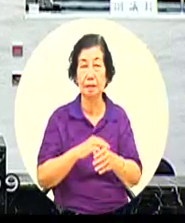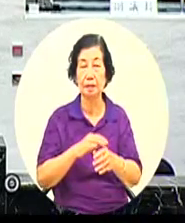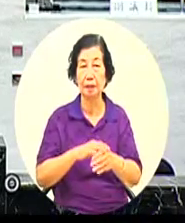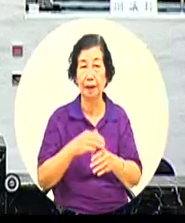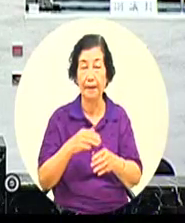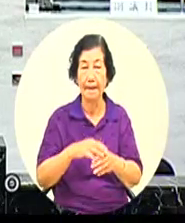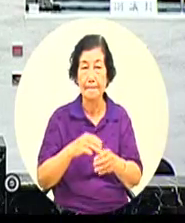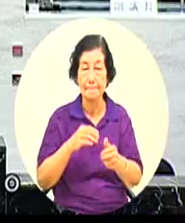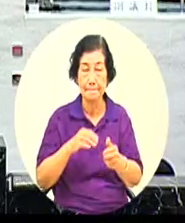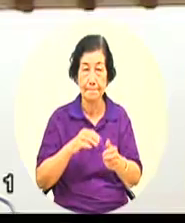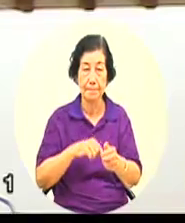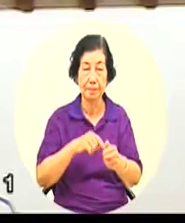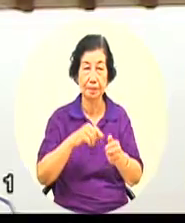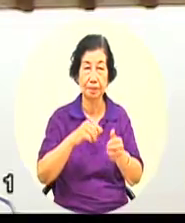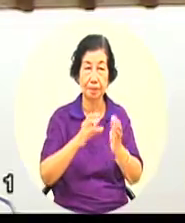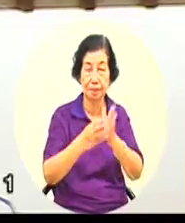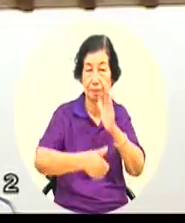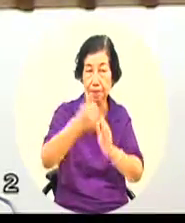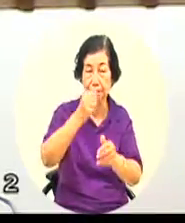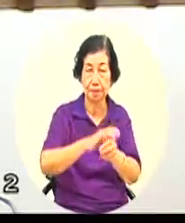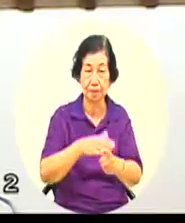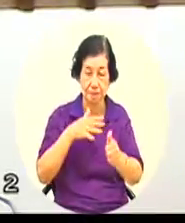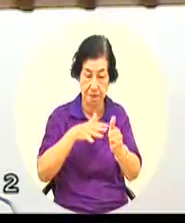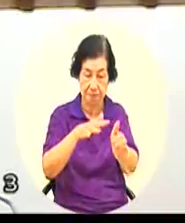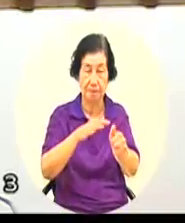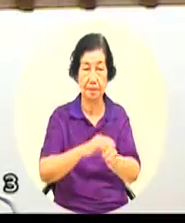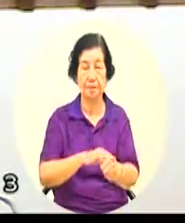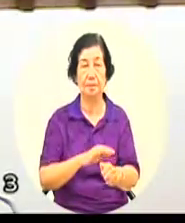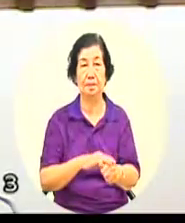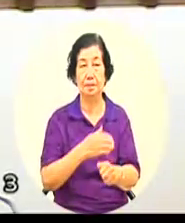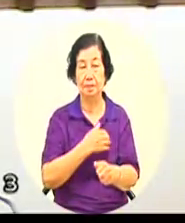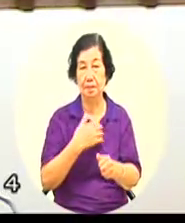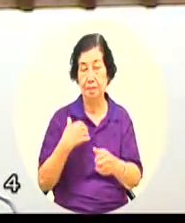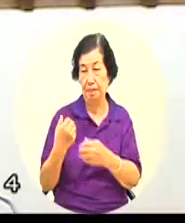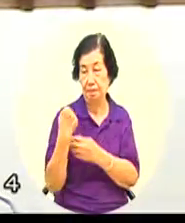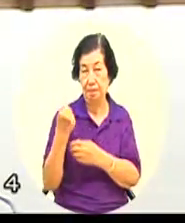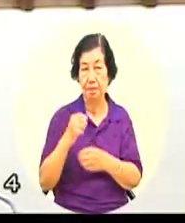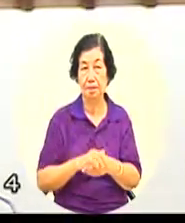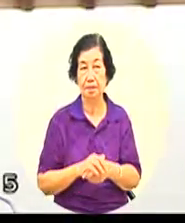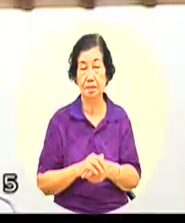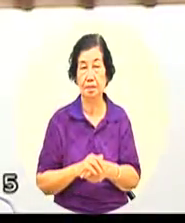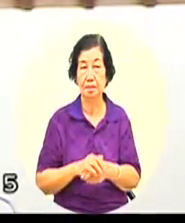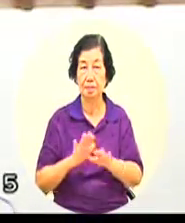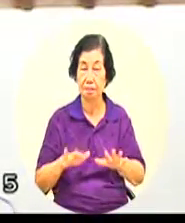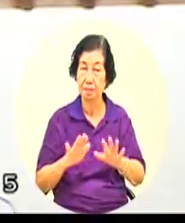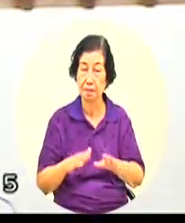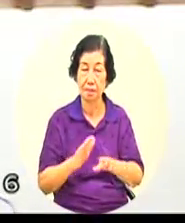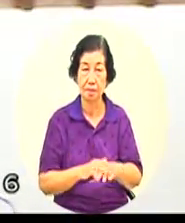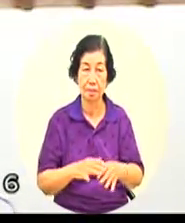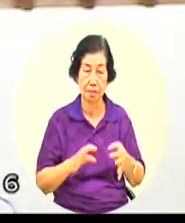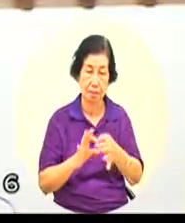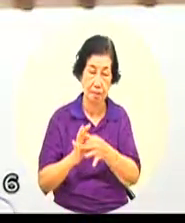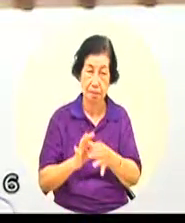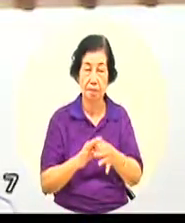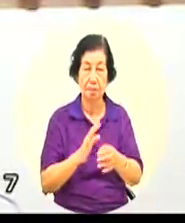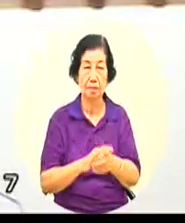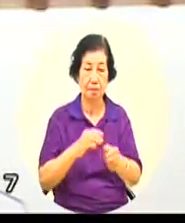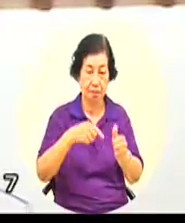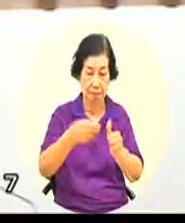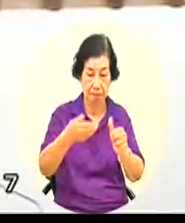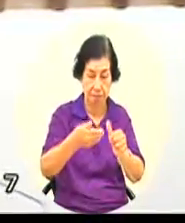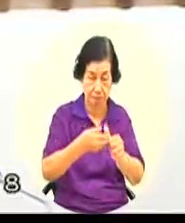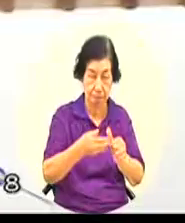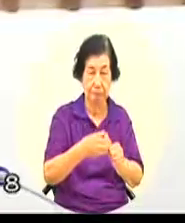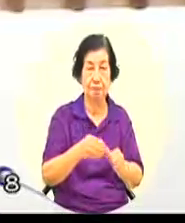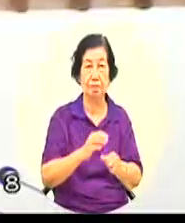哦。但是有的时候呢，我们觉得不只要关心教育政策的制定，更重要的